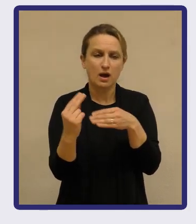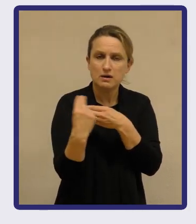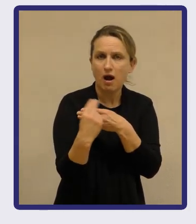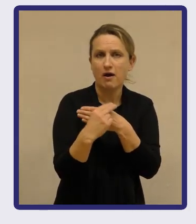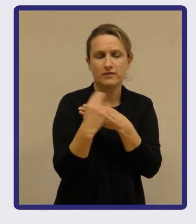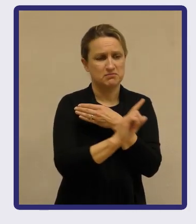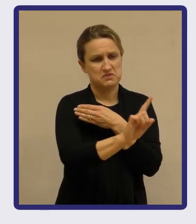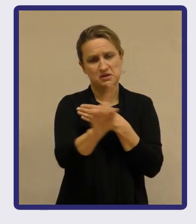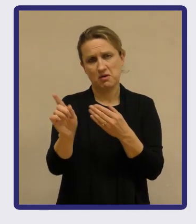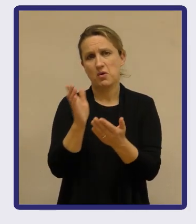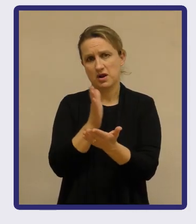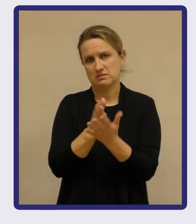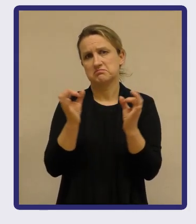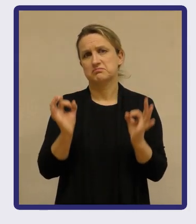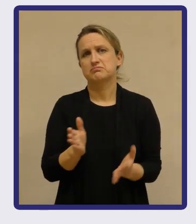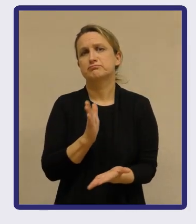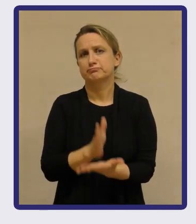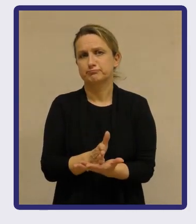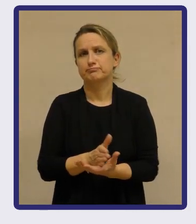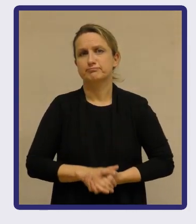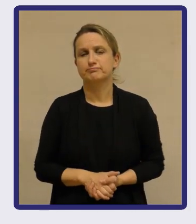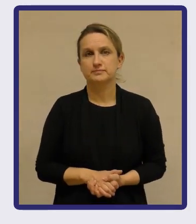ravile.